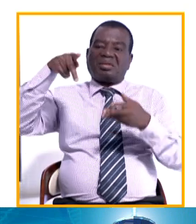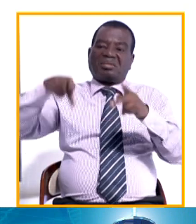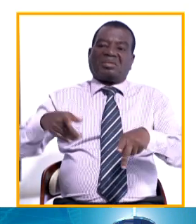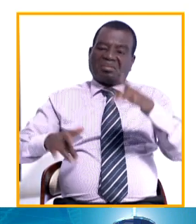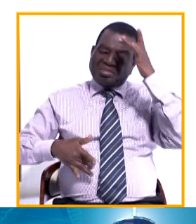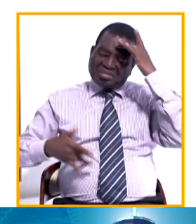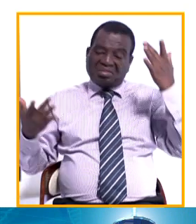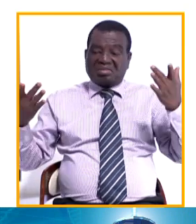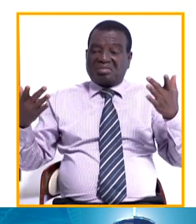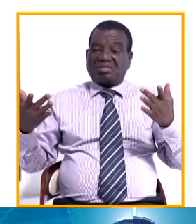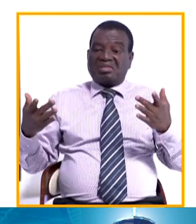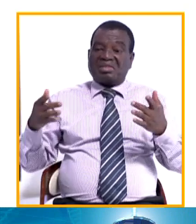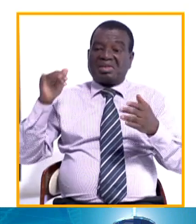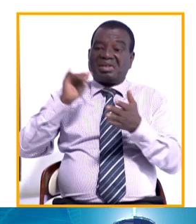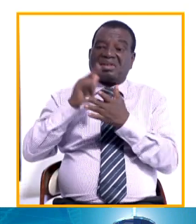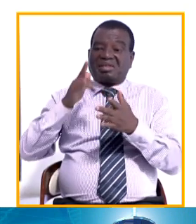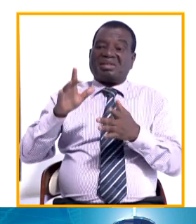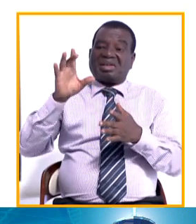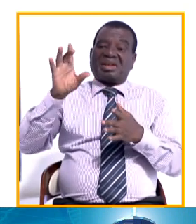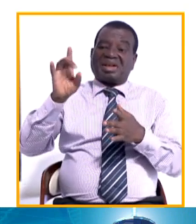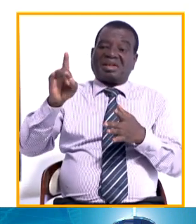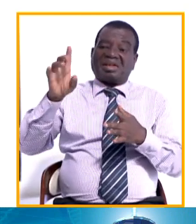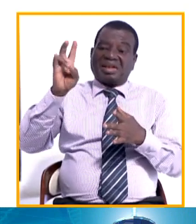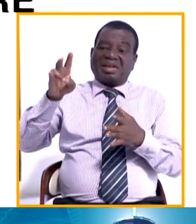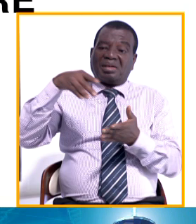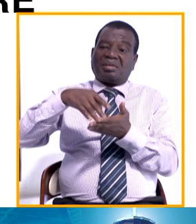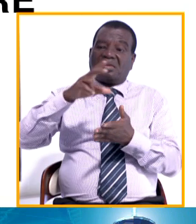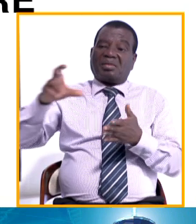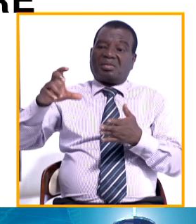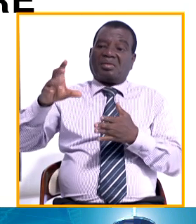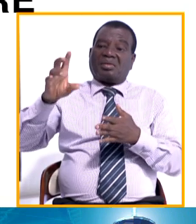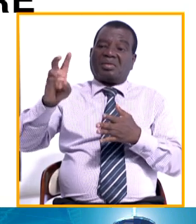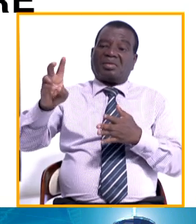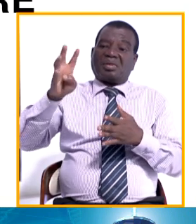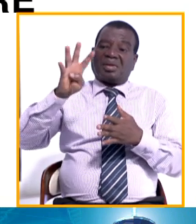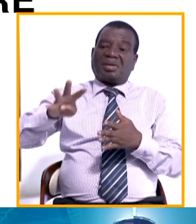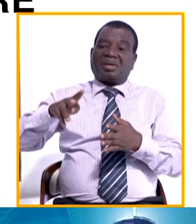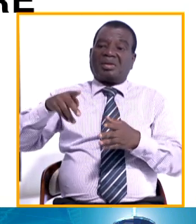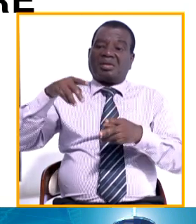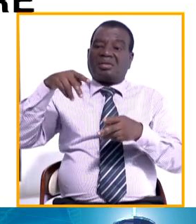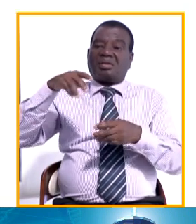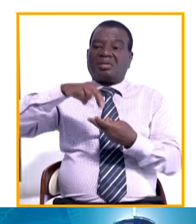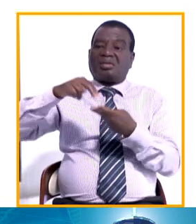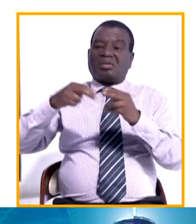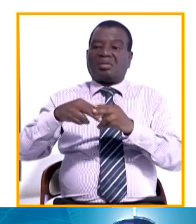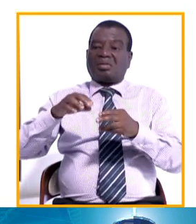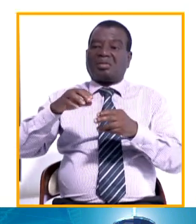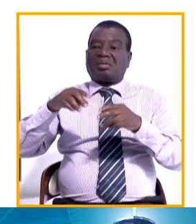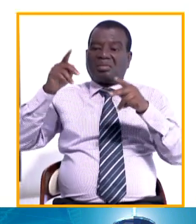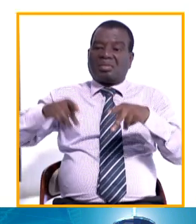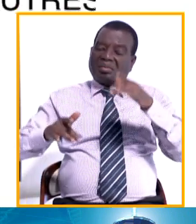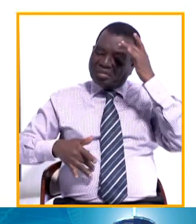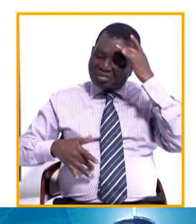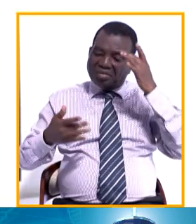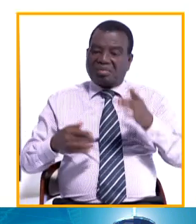autorités de santé, portant à 87 374 le nombre total de cas confirmés en Côte d'Ivoire depuis le début